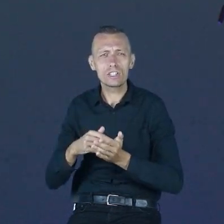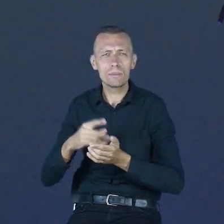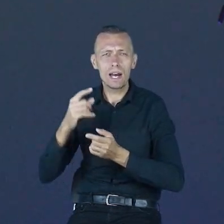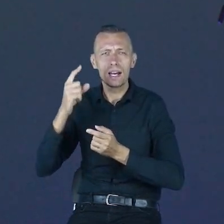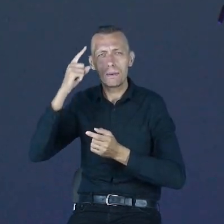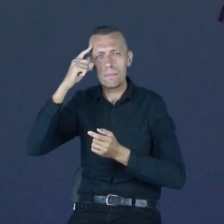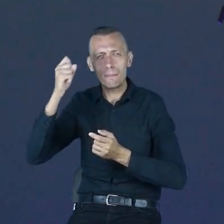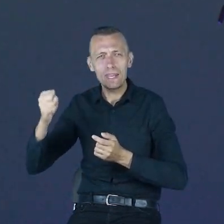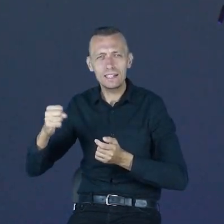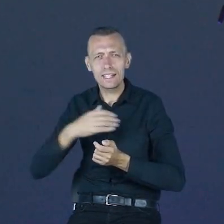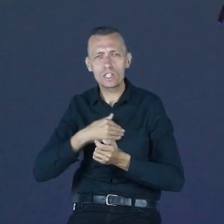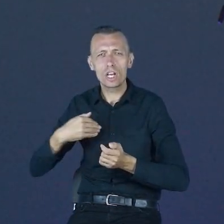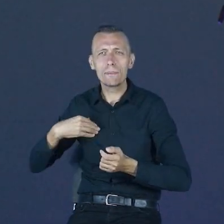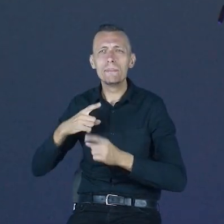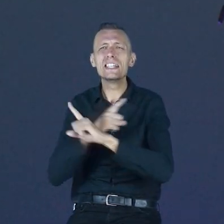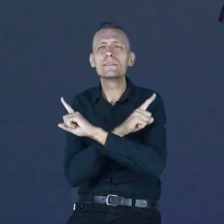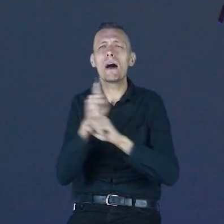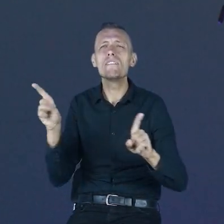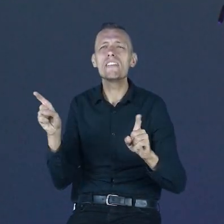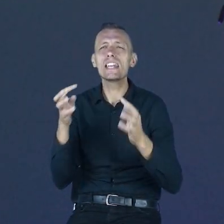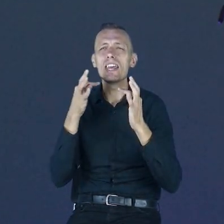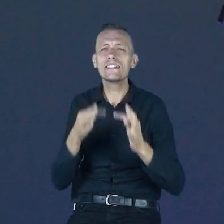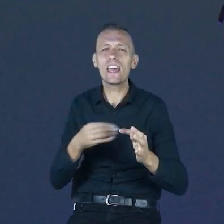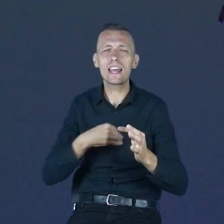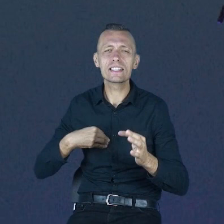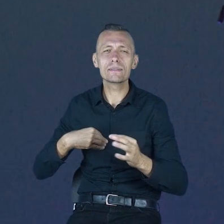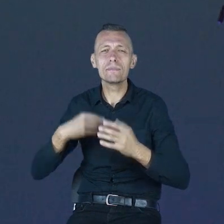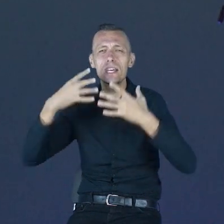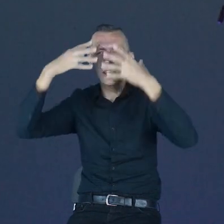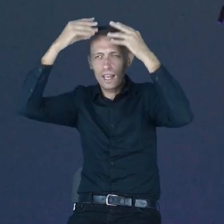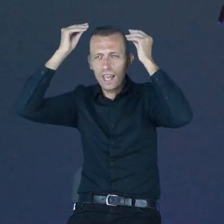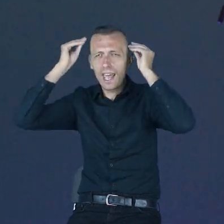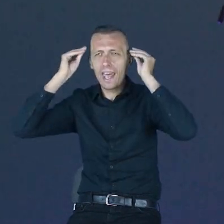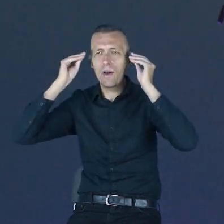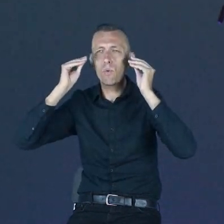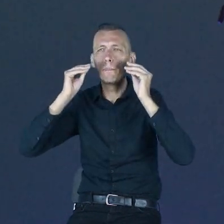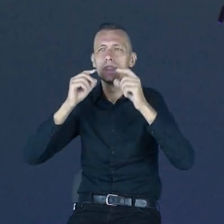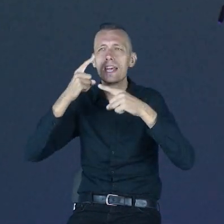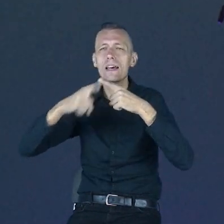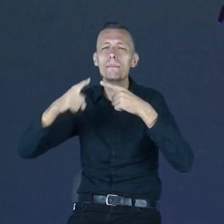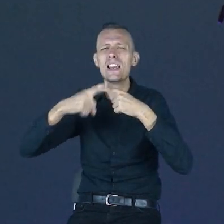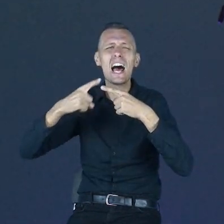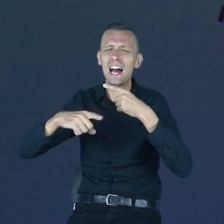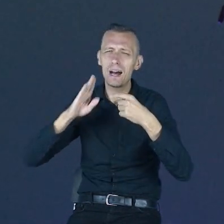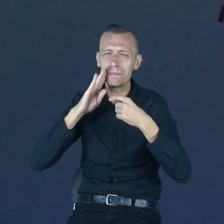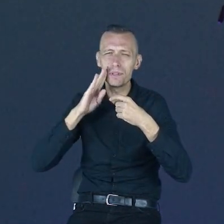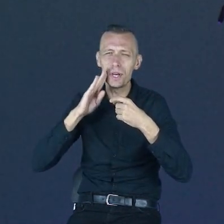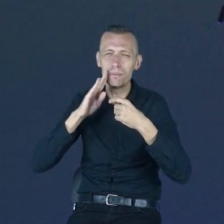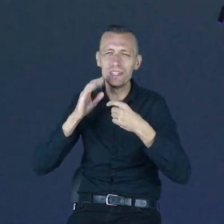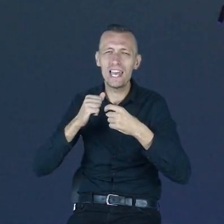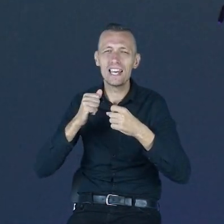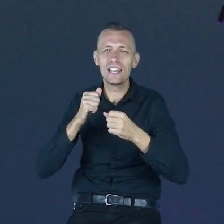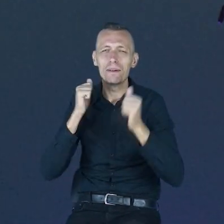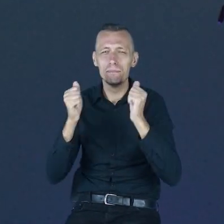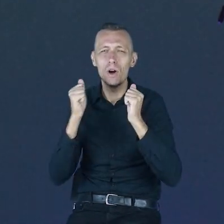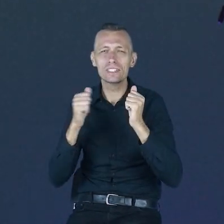zmartwychwstanie. Kieruje się w przyszłość. Mówi, że nie jesteśmy potępieni, ale zbawieni. Nie jesteśmy martwi, ale jesteśmy żywi duchowo i